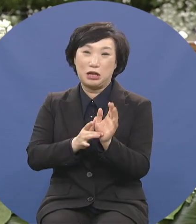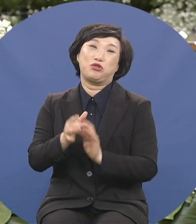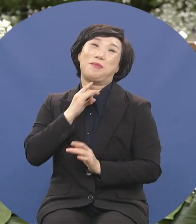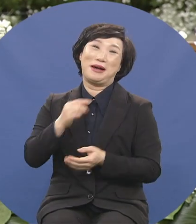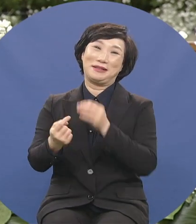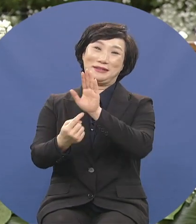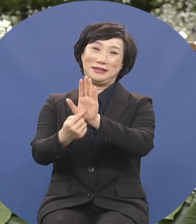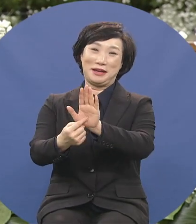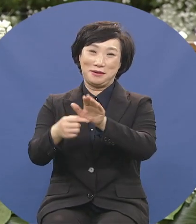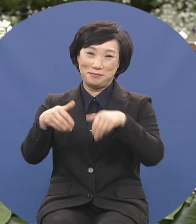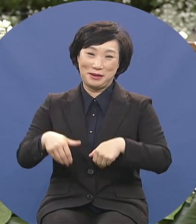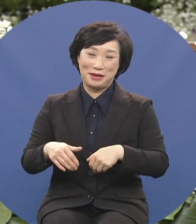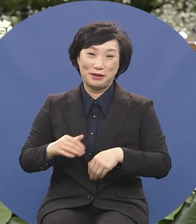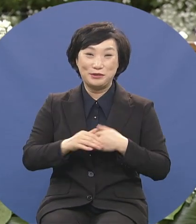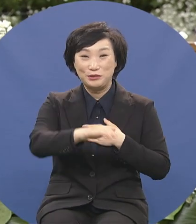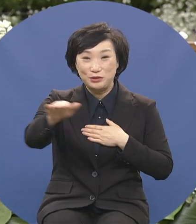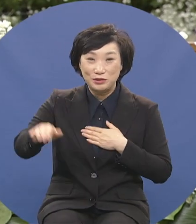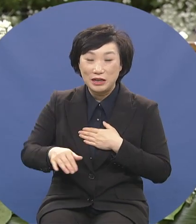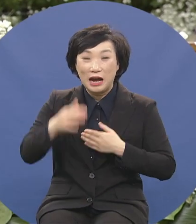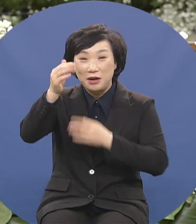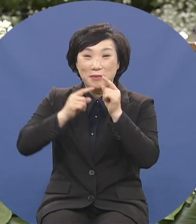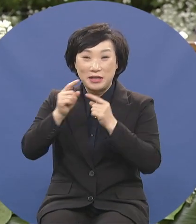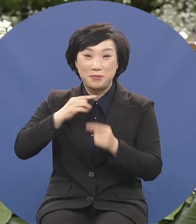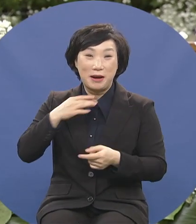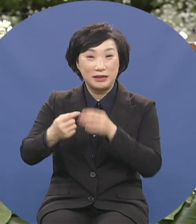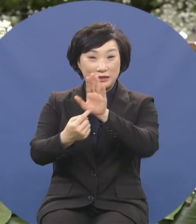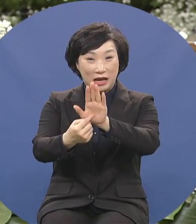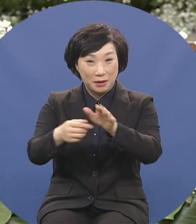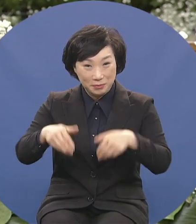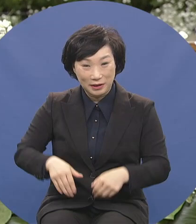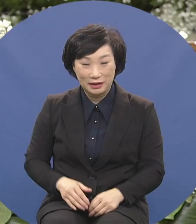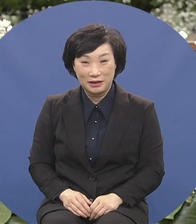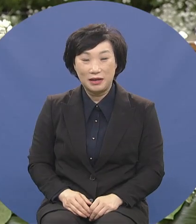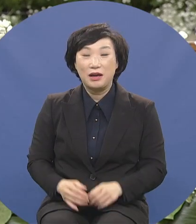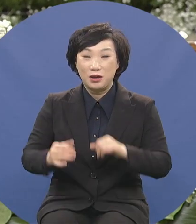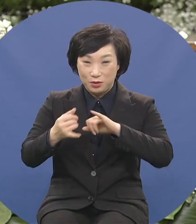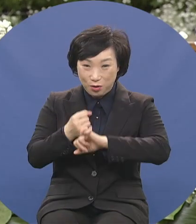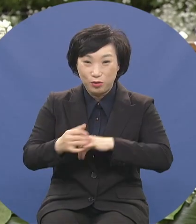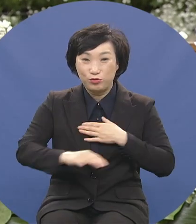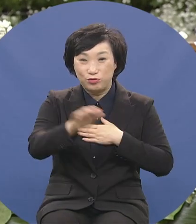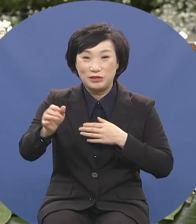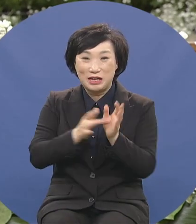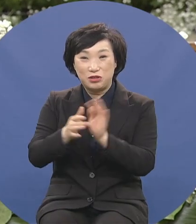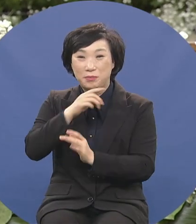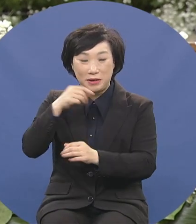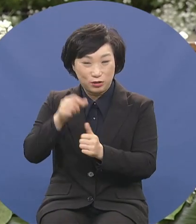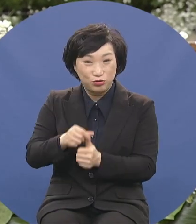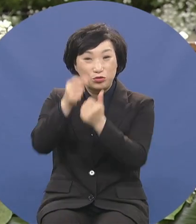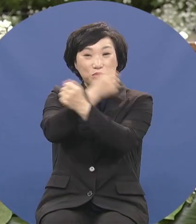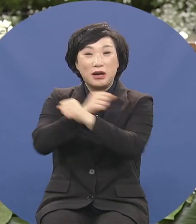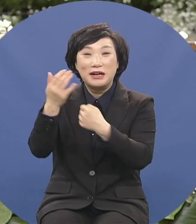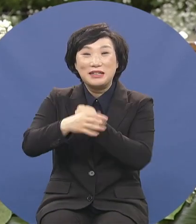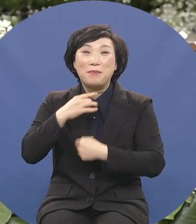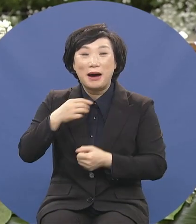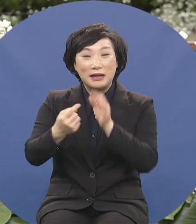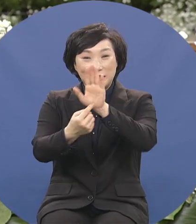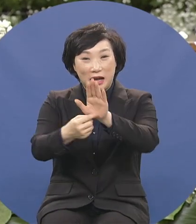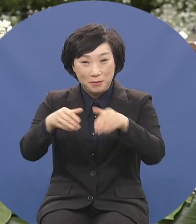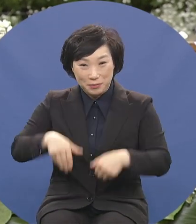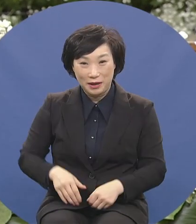돼. 반드시 말씀만 나타나야 돼. 반드시 예수 피의 구속의恩축만 나타나야